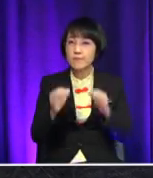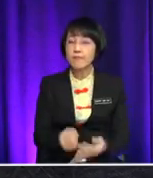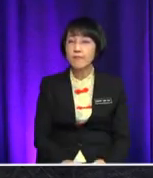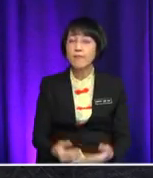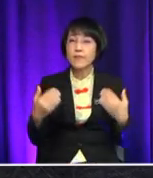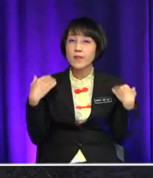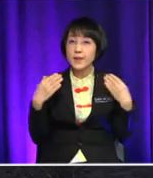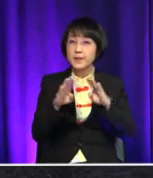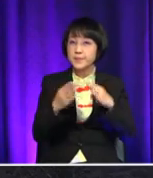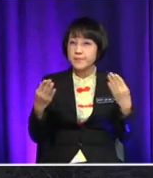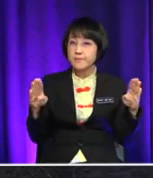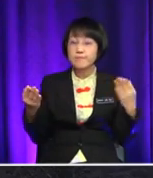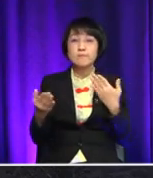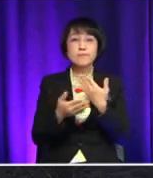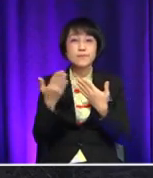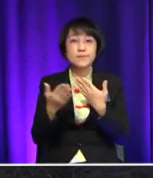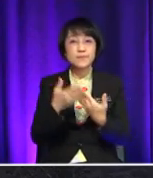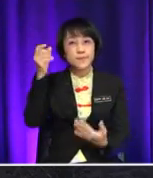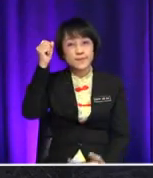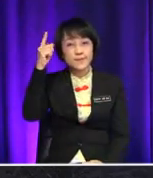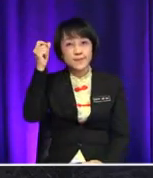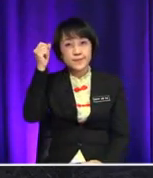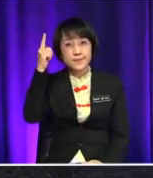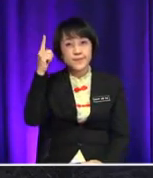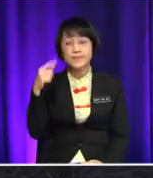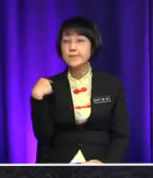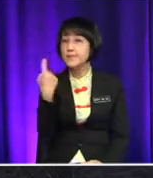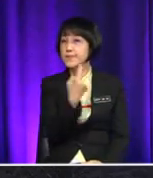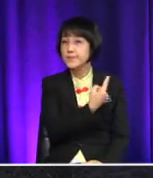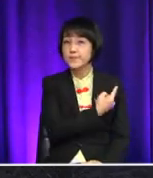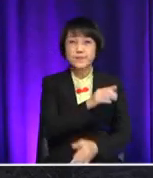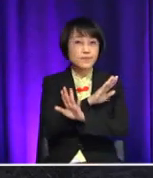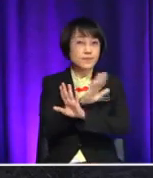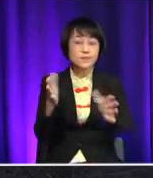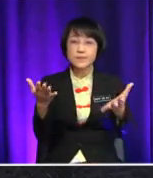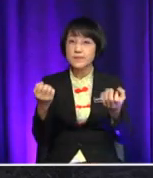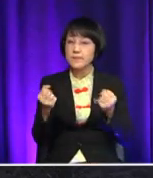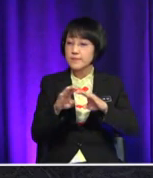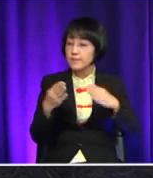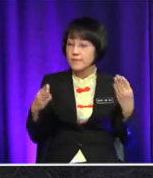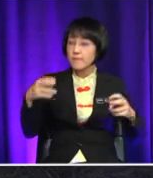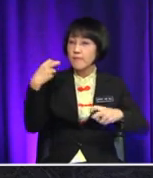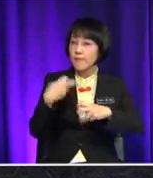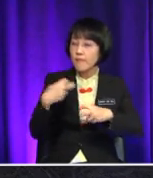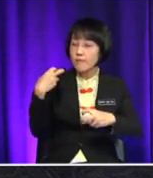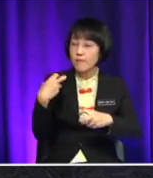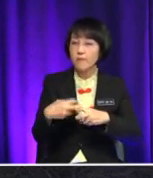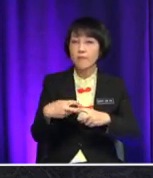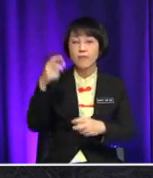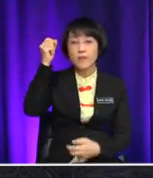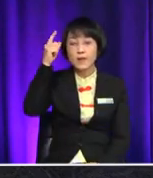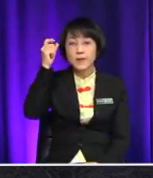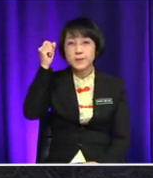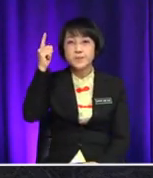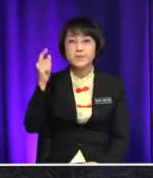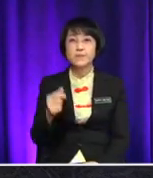ada bahasa yang mudah dipahami gitu sukar untuk dipahami bombastikan sampai